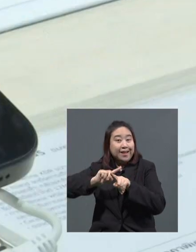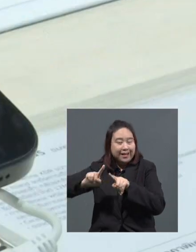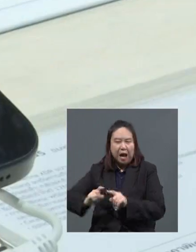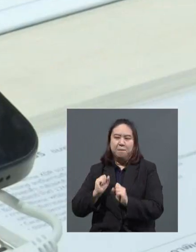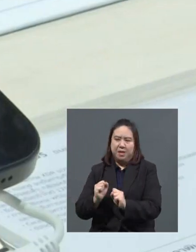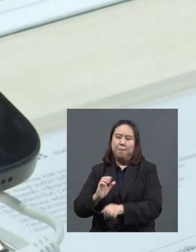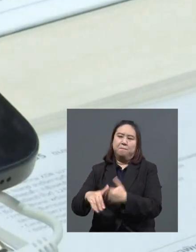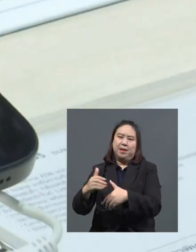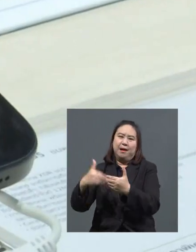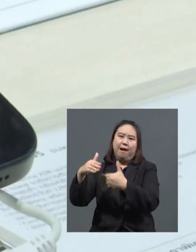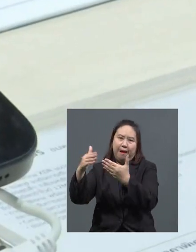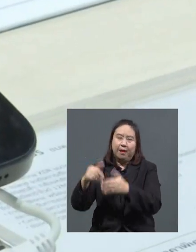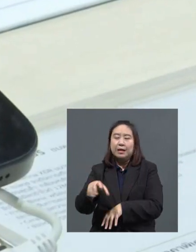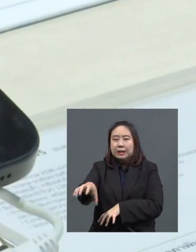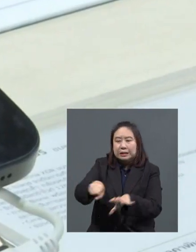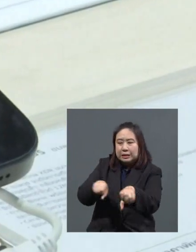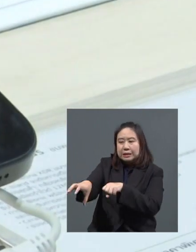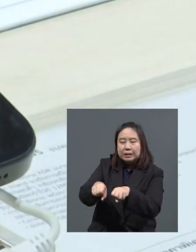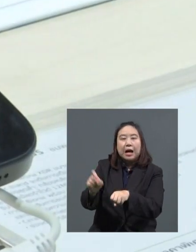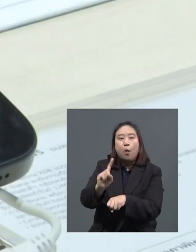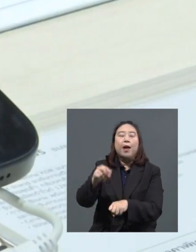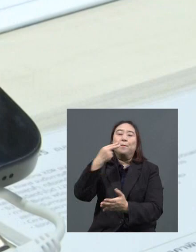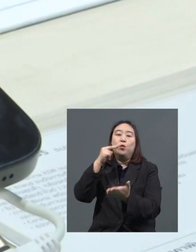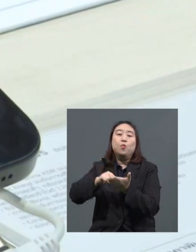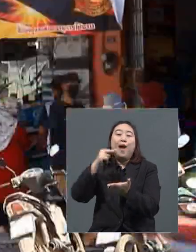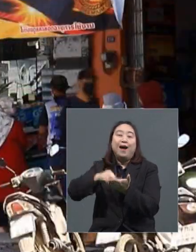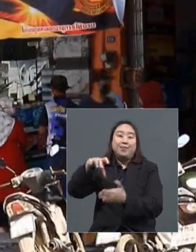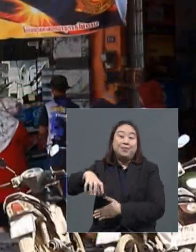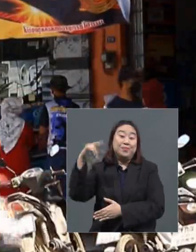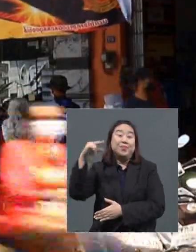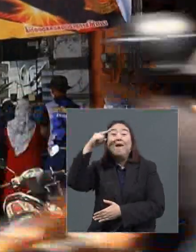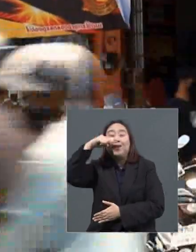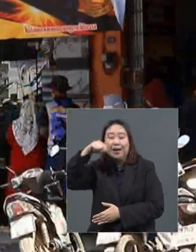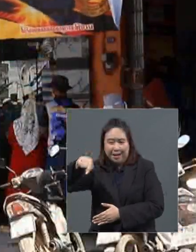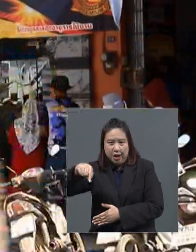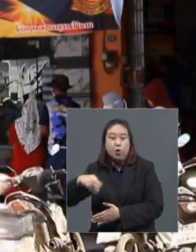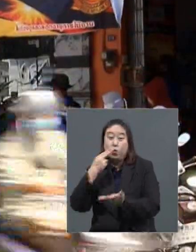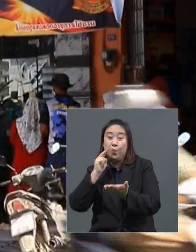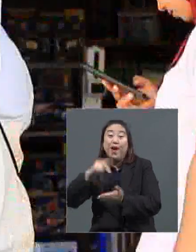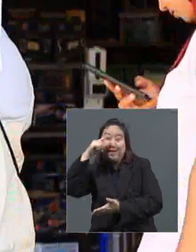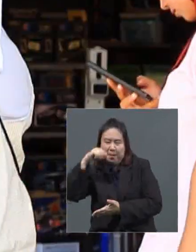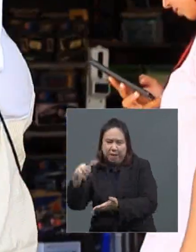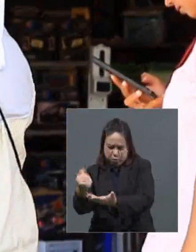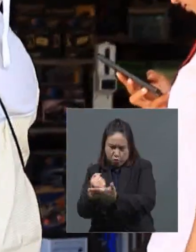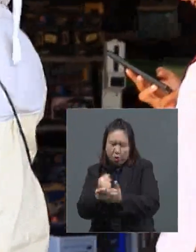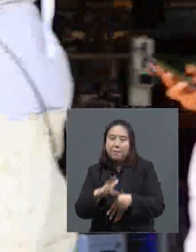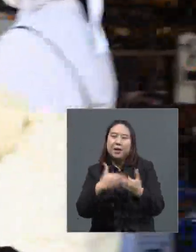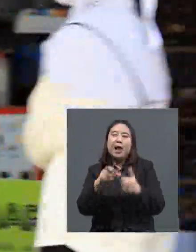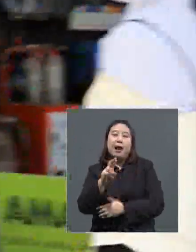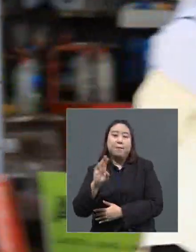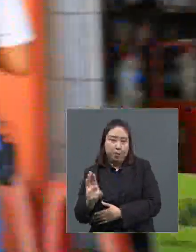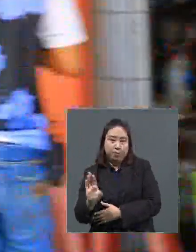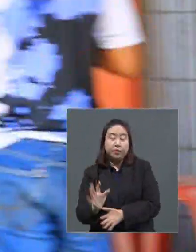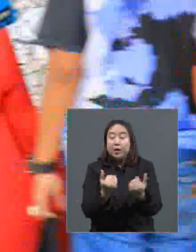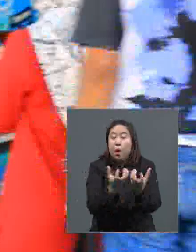สมัยโดยดึงเอาพันธมิตรอย่างไปรษณีไทยเข้ามาช่วยในการพัฒนาแพลตฟอร์มนะครับส่วนการพิจารณาสินค้าอย่างเช่น